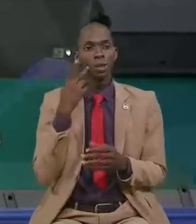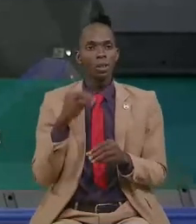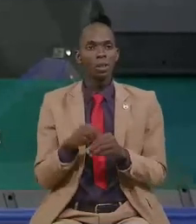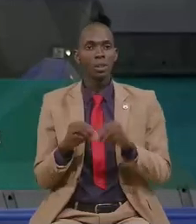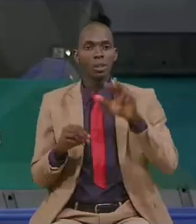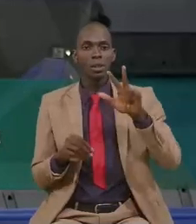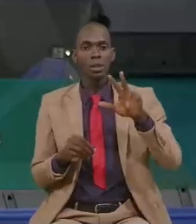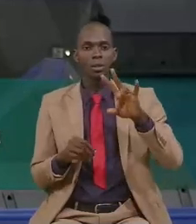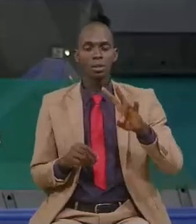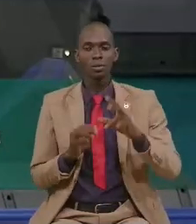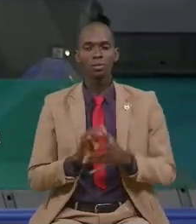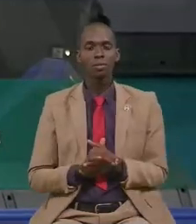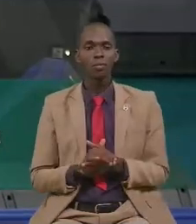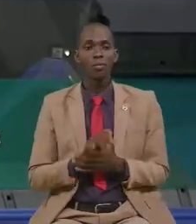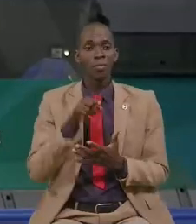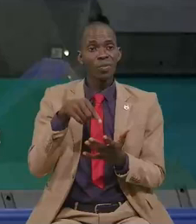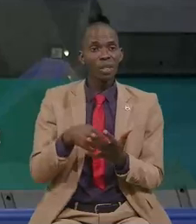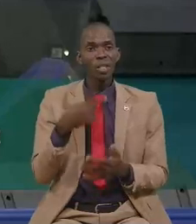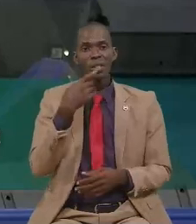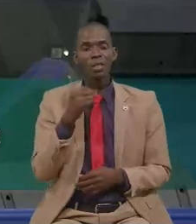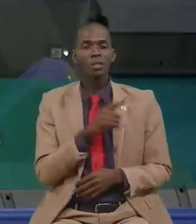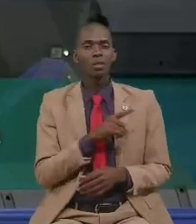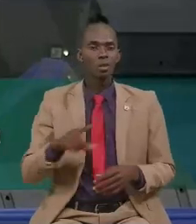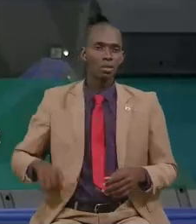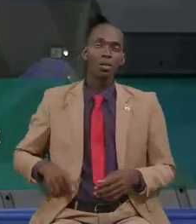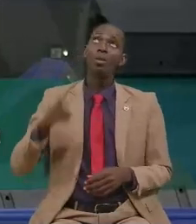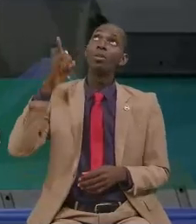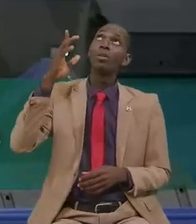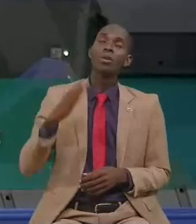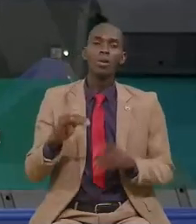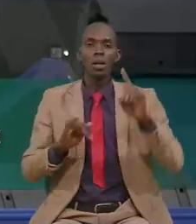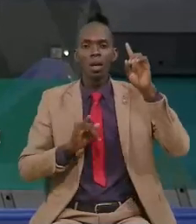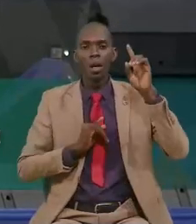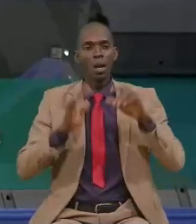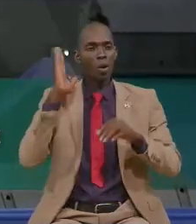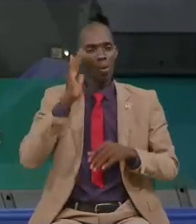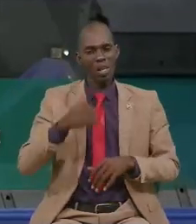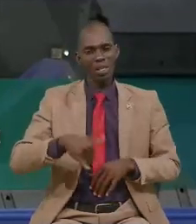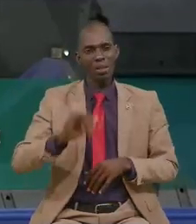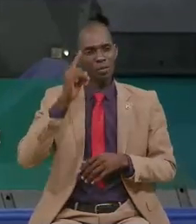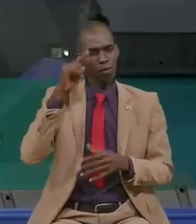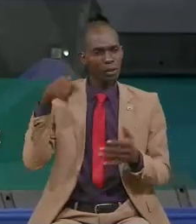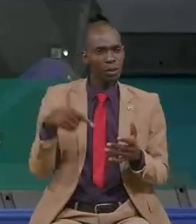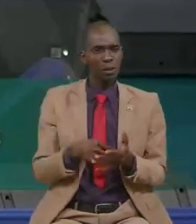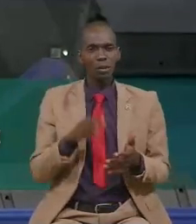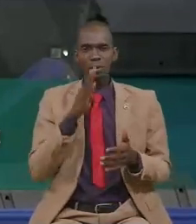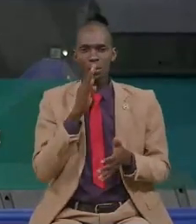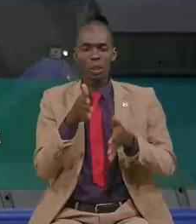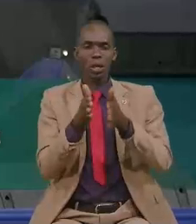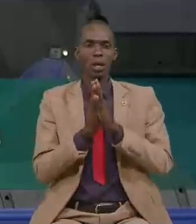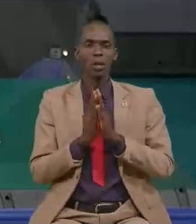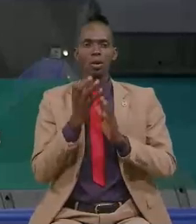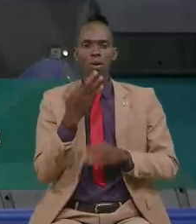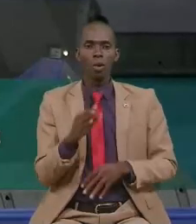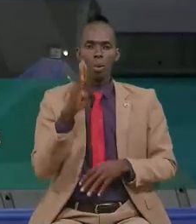Verset 37, ainsi parle le Seigneur l'Éternel, voici encore sur quoi je me laisserai réfléchir par la